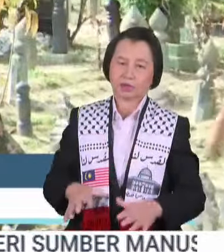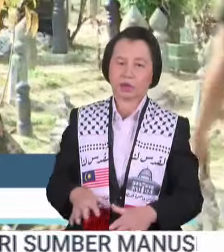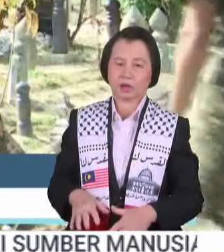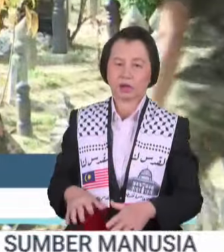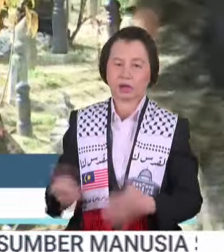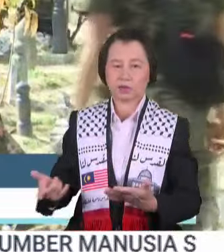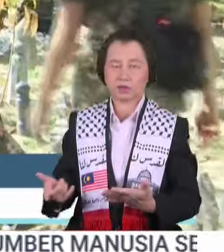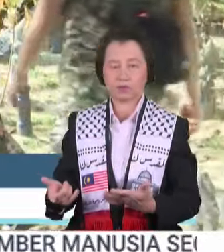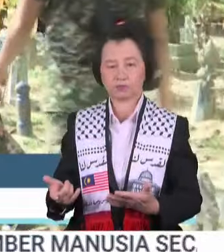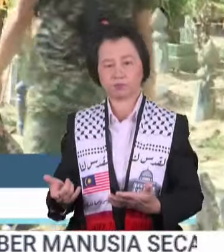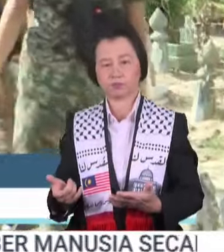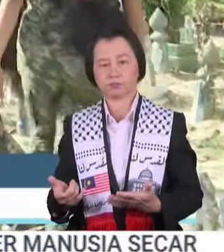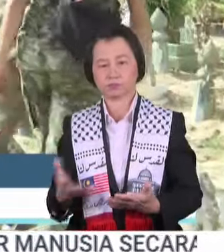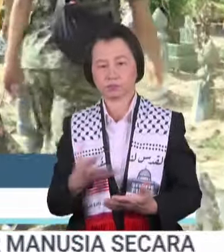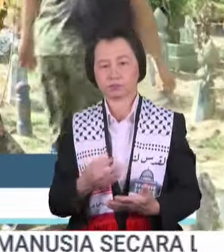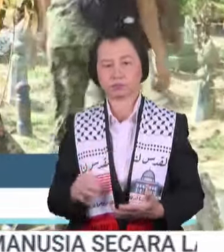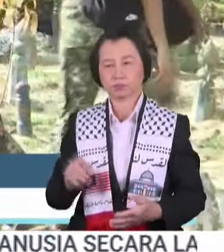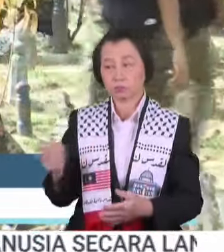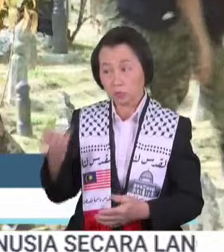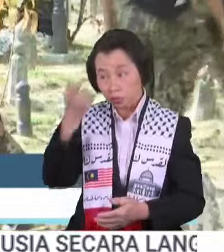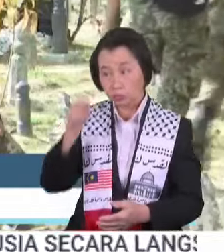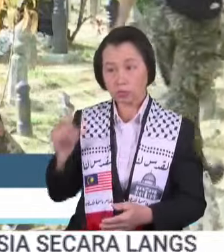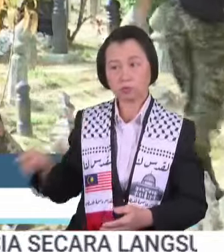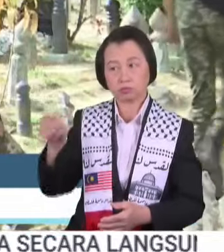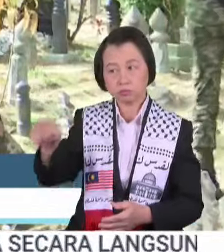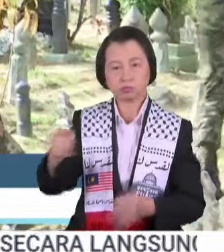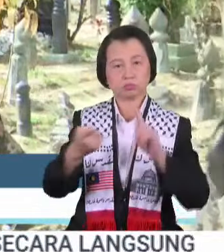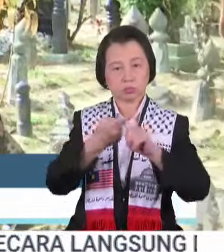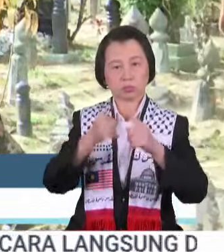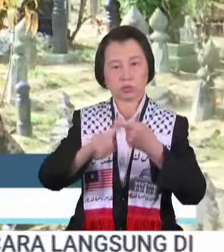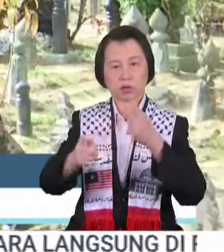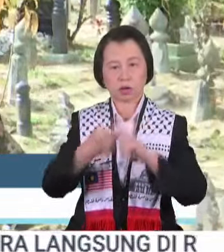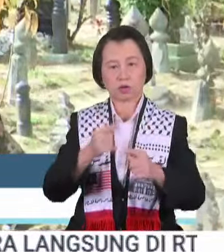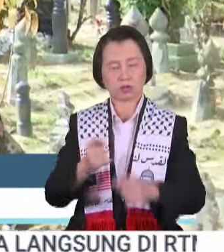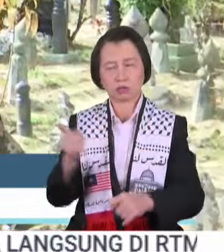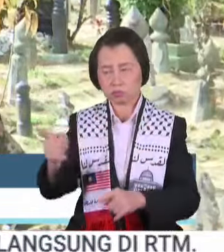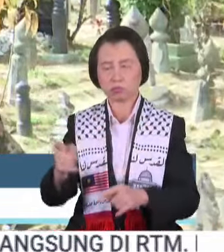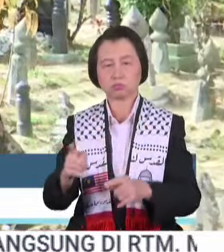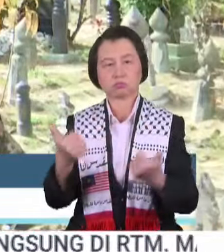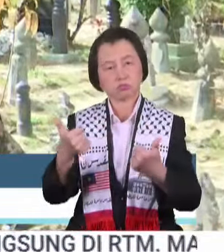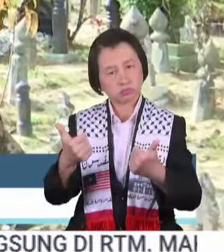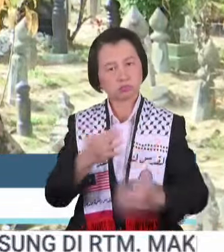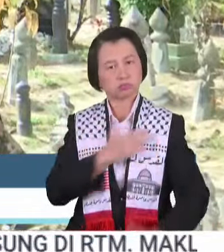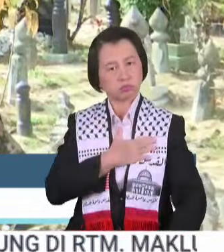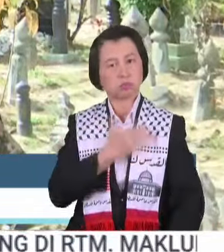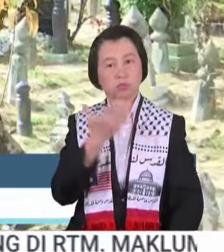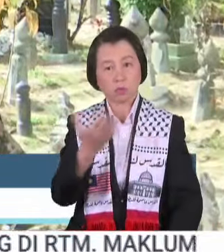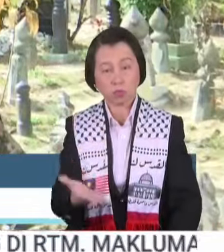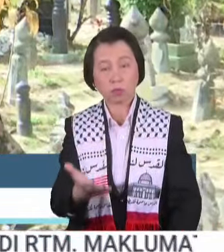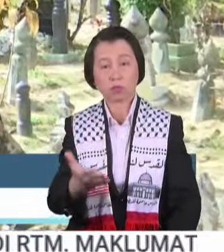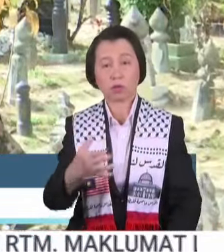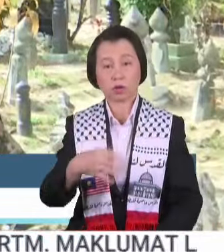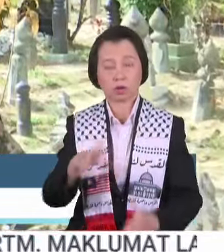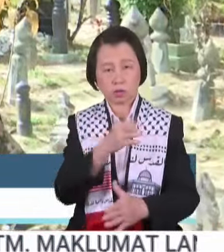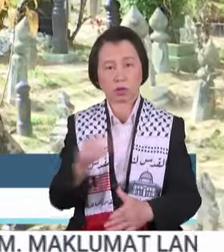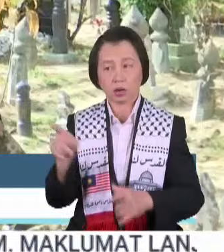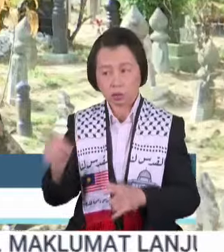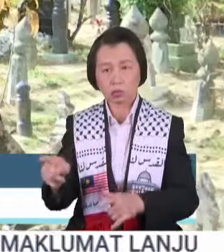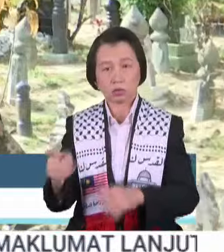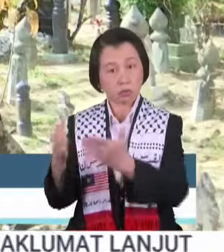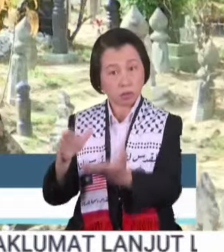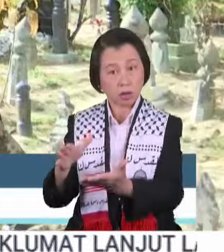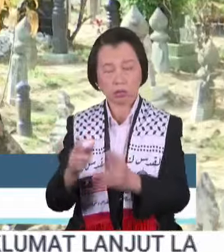Komander Muhammad Firdaus Ramli ini merupakan seorang yang sangat committed dengan kerjanya, seorang yang bertanggungjawab